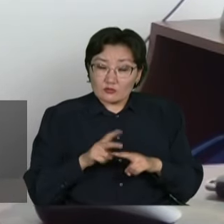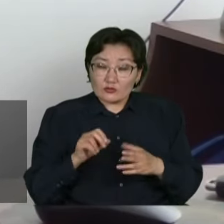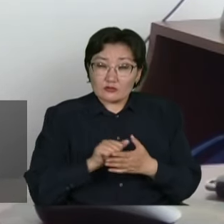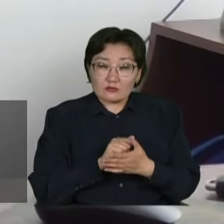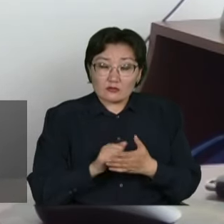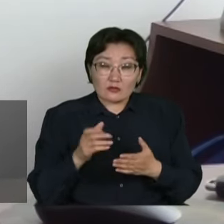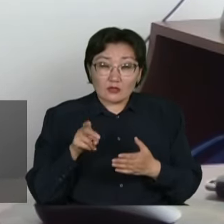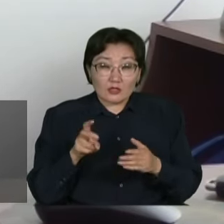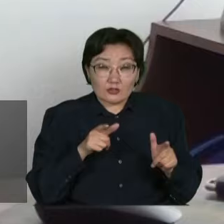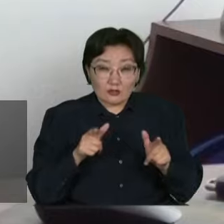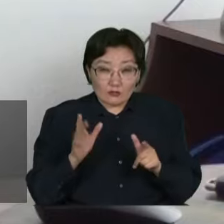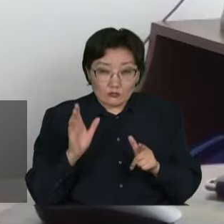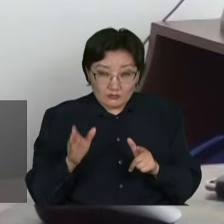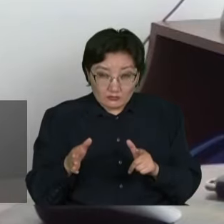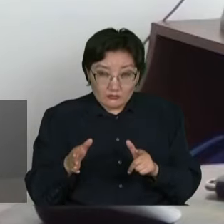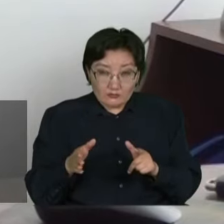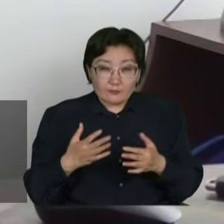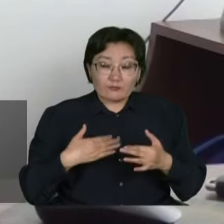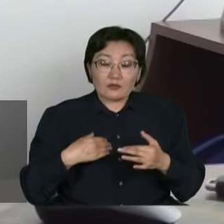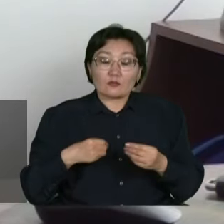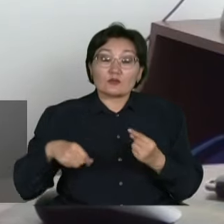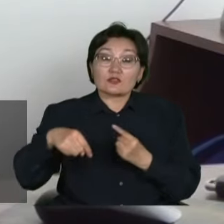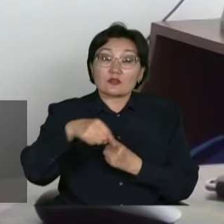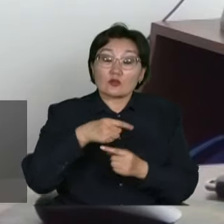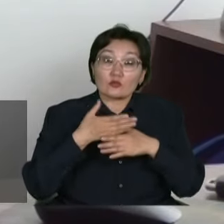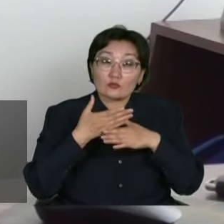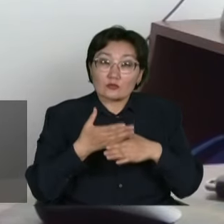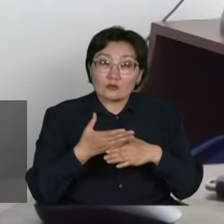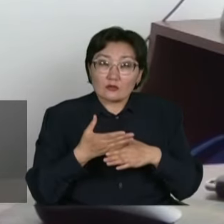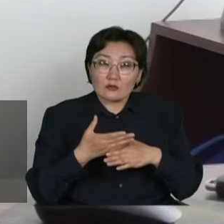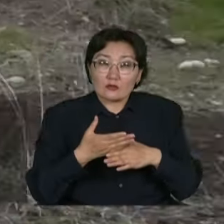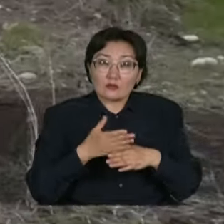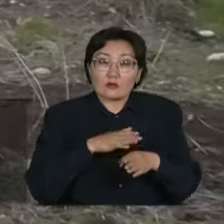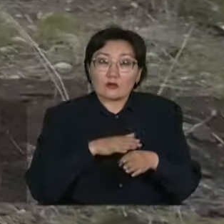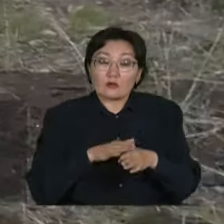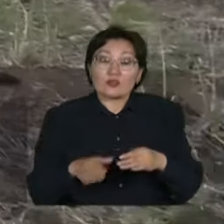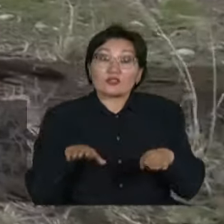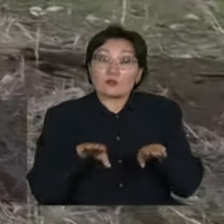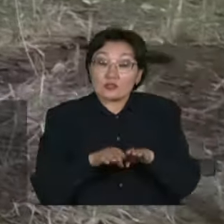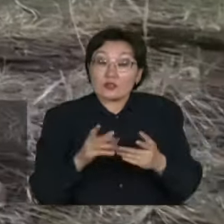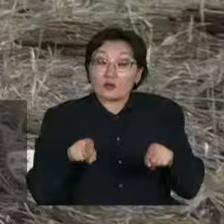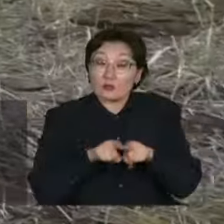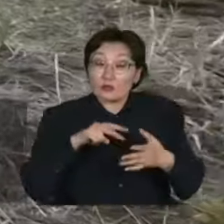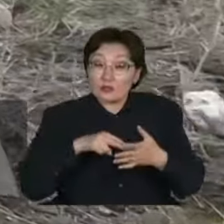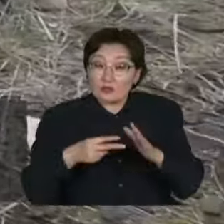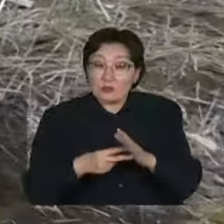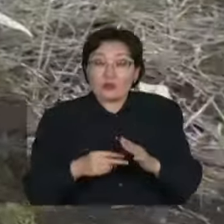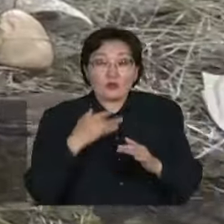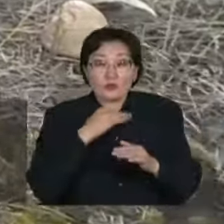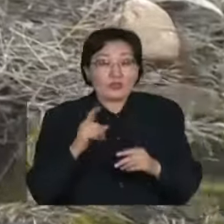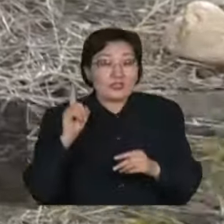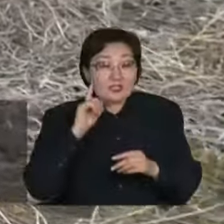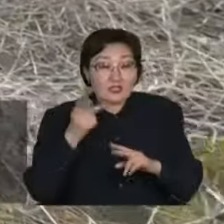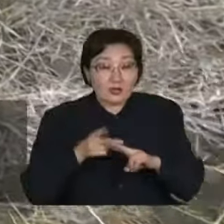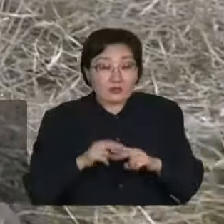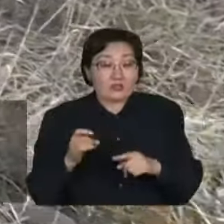қалай дайын болады, сол біздің инвесторларымыз соны рекультивация жасаған. Текелліктер мұндай жоспардың талайын естіген,